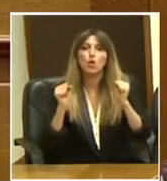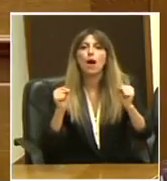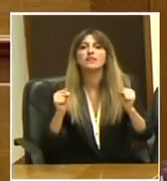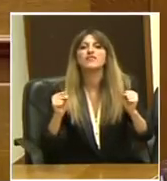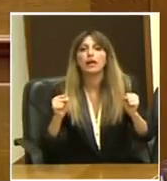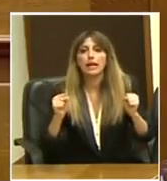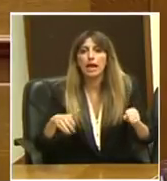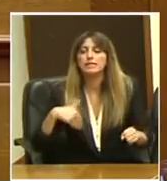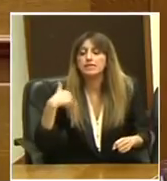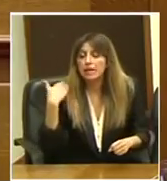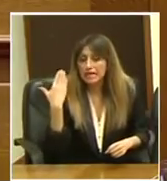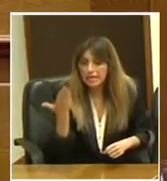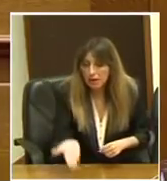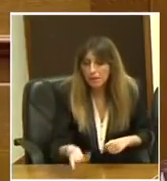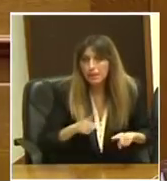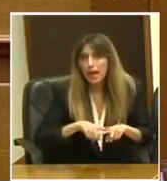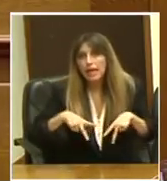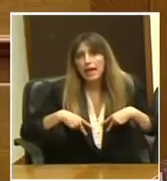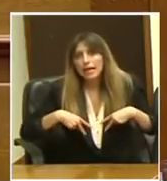να το εφαρμόσει.